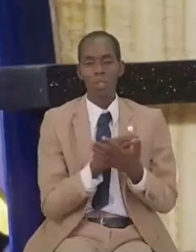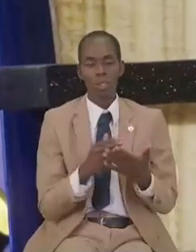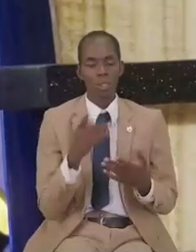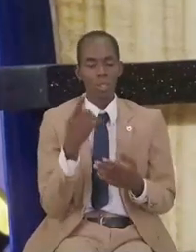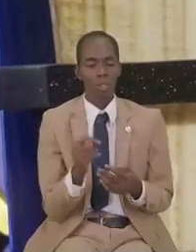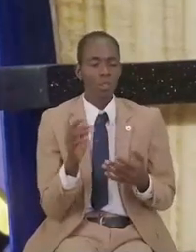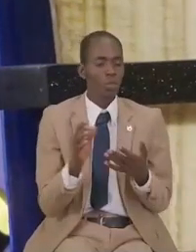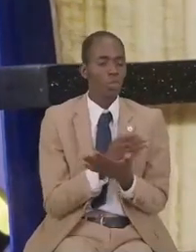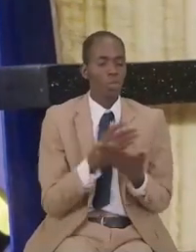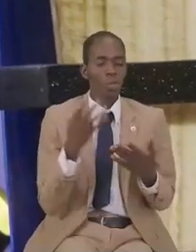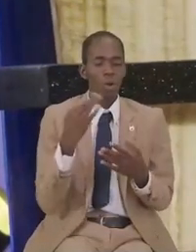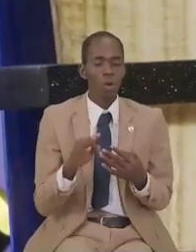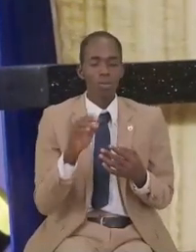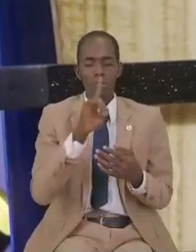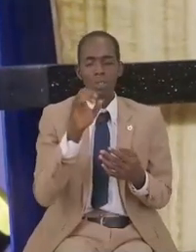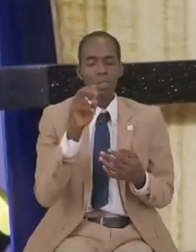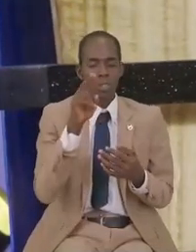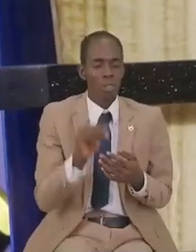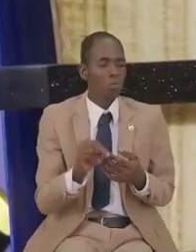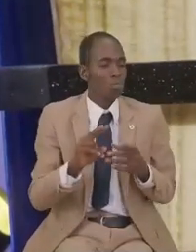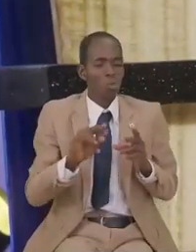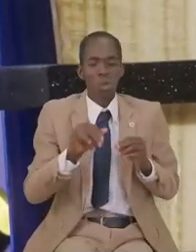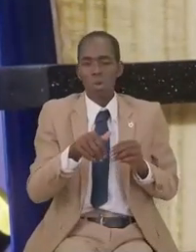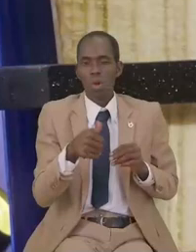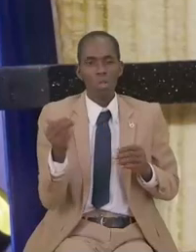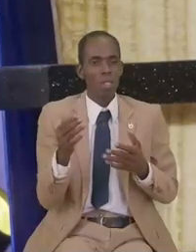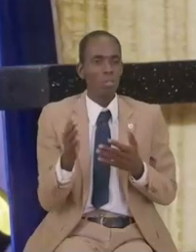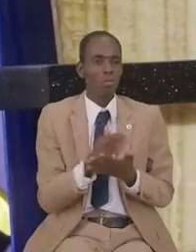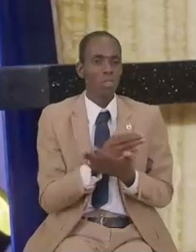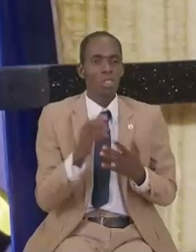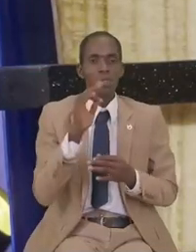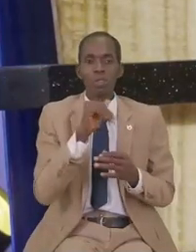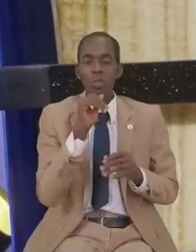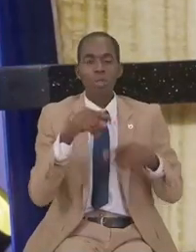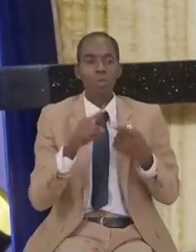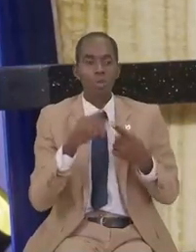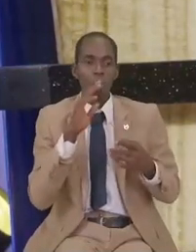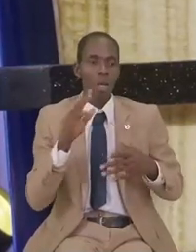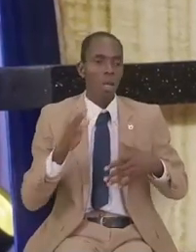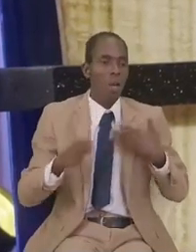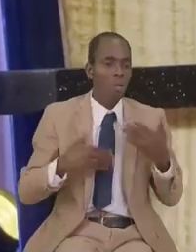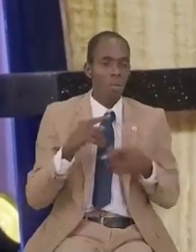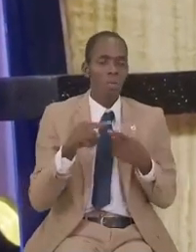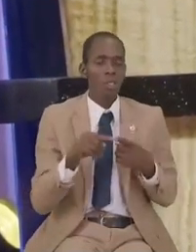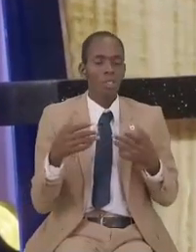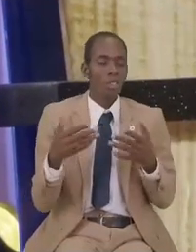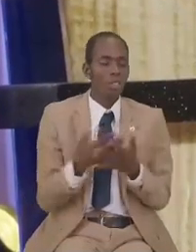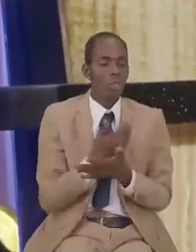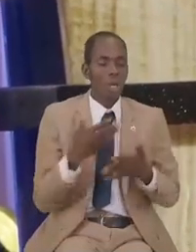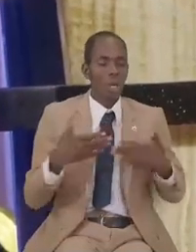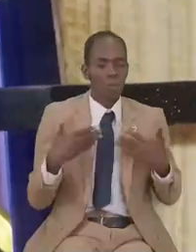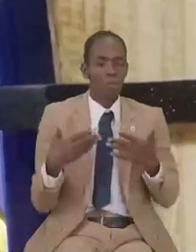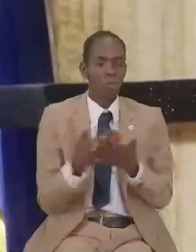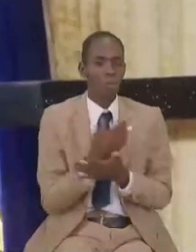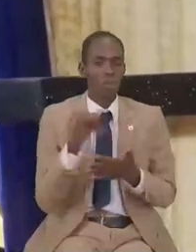Sion, pas d'autres chansons, s'ils n'allaient pas parler de Jérusalem, le Saint Jérusalem, le Jérusalem heureux, le Jérusalem